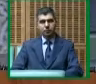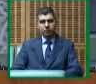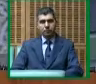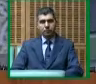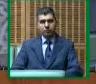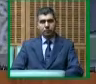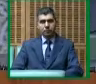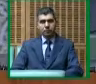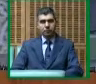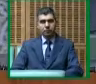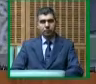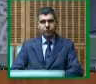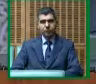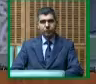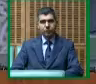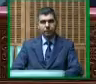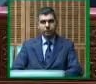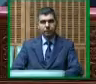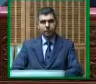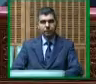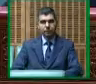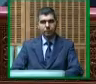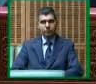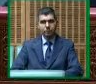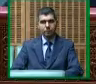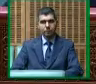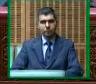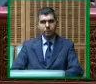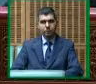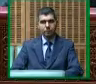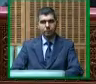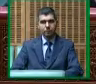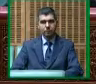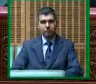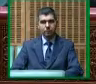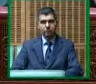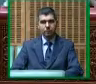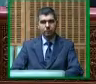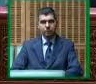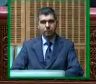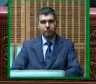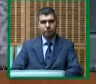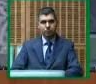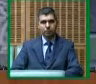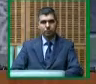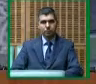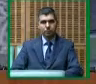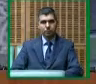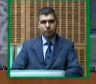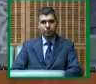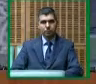سيد المستشار. ما بقاش عندكم الوقت ديال التعقيب.